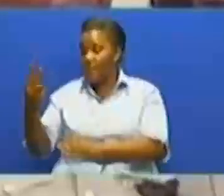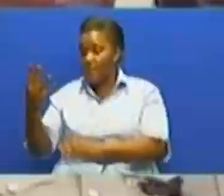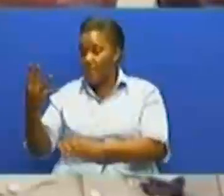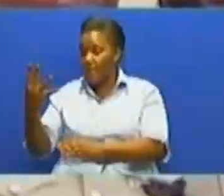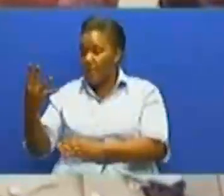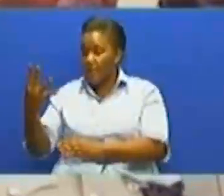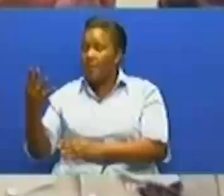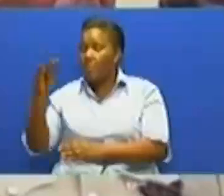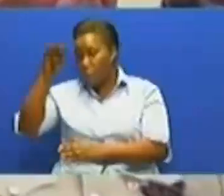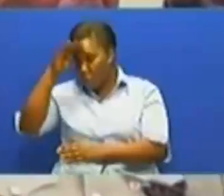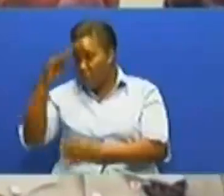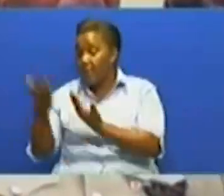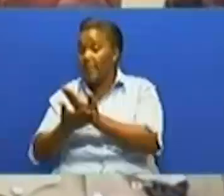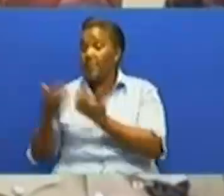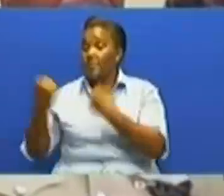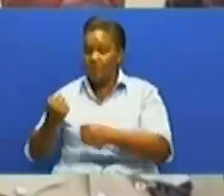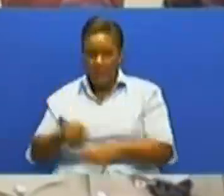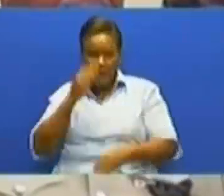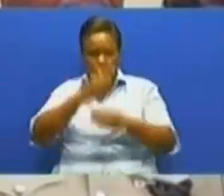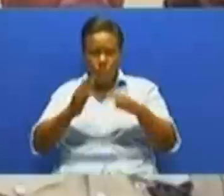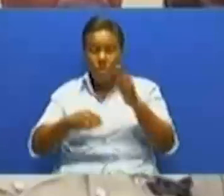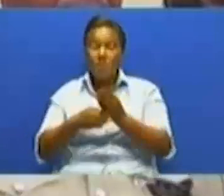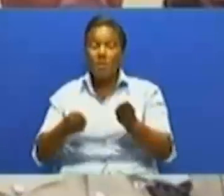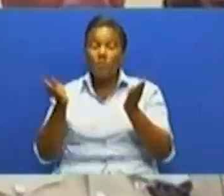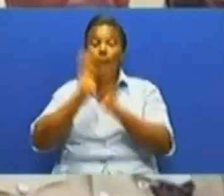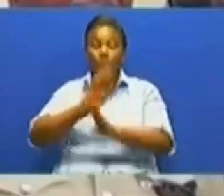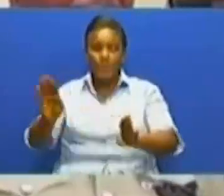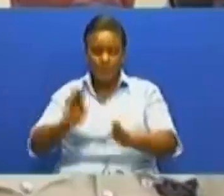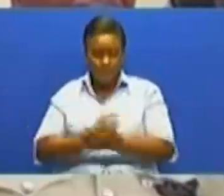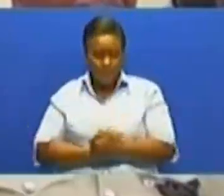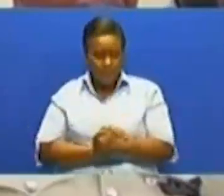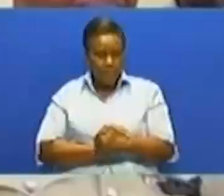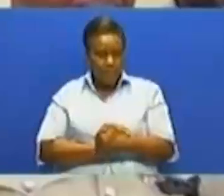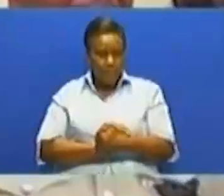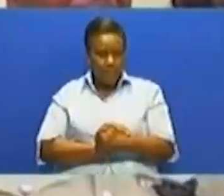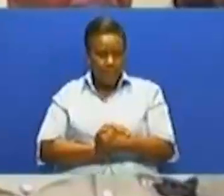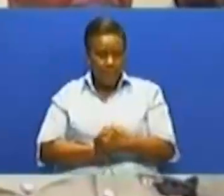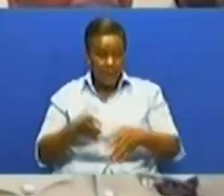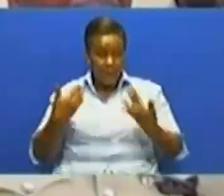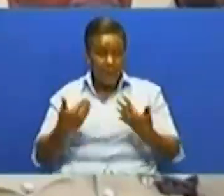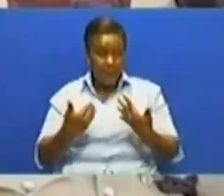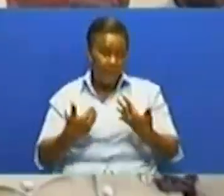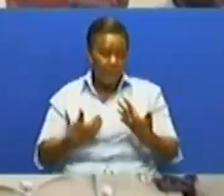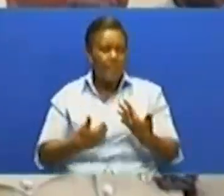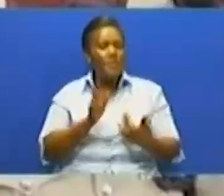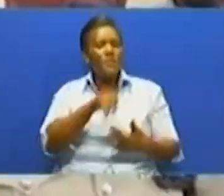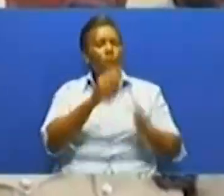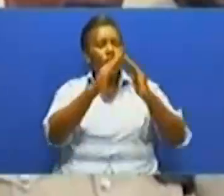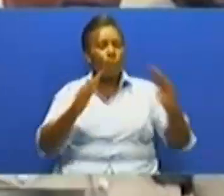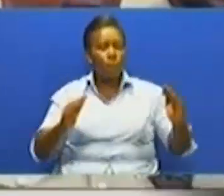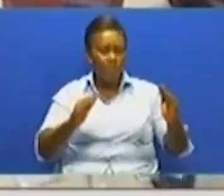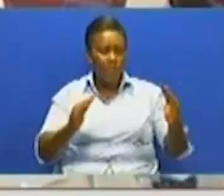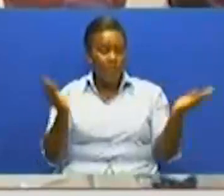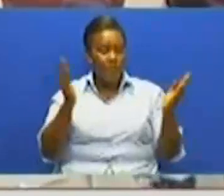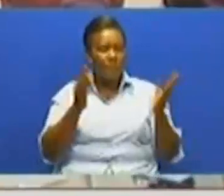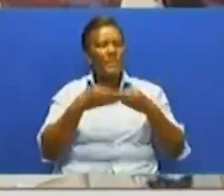nzima ambao ujenzi wake tayari umekamilika. Tunamalizia hesabu sasa, ndio nyumba ambazo zilichelewa na